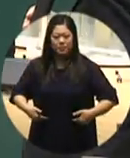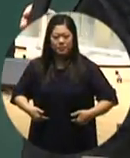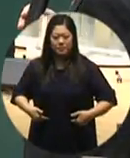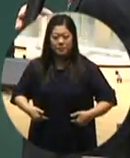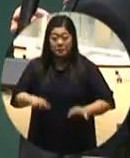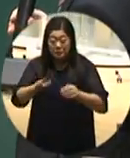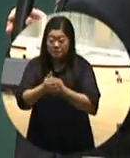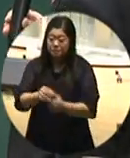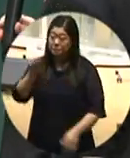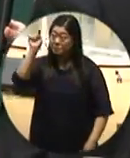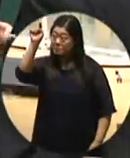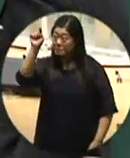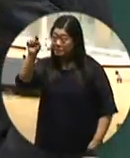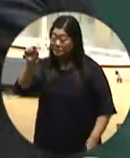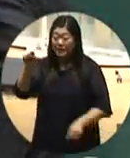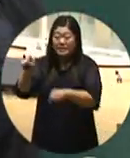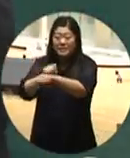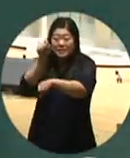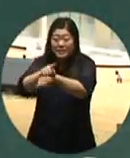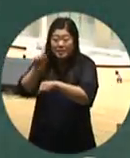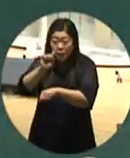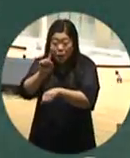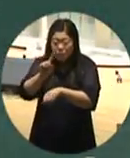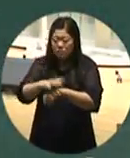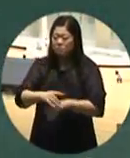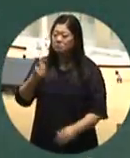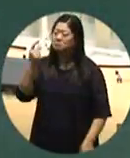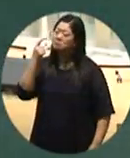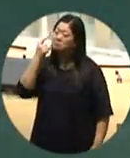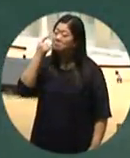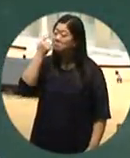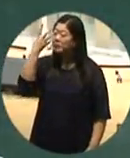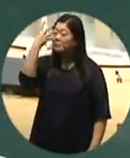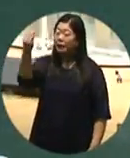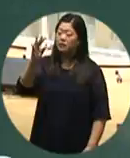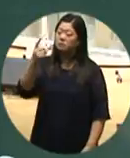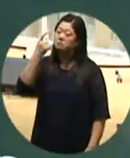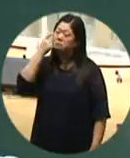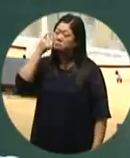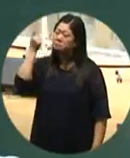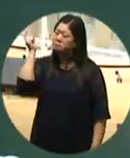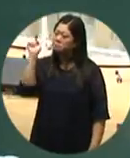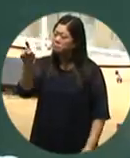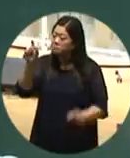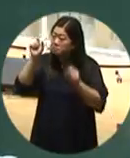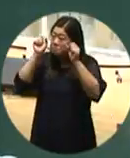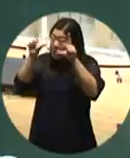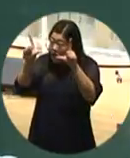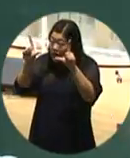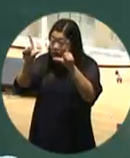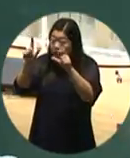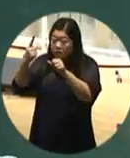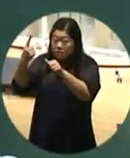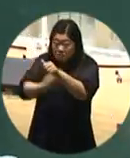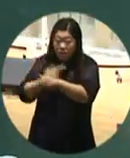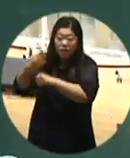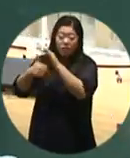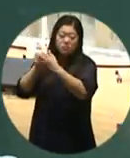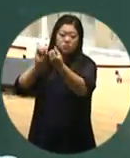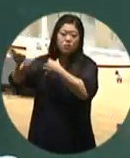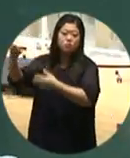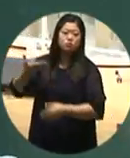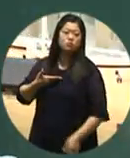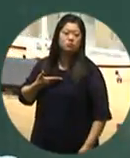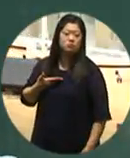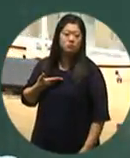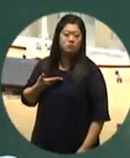특징이 발견만 하면 응답은 하나님이 하십니다. Here is the special characteristic. As long as you discover these things, God will provide all the